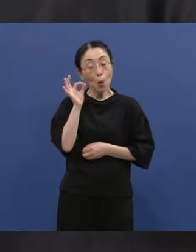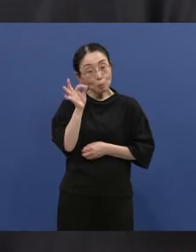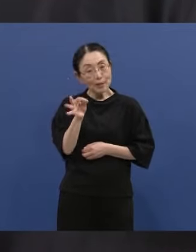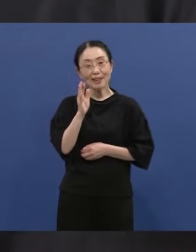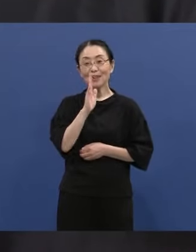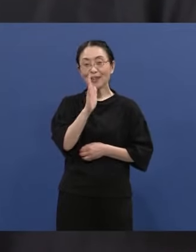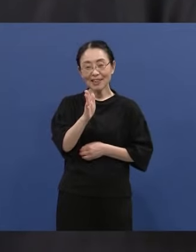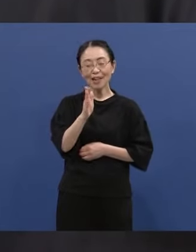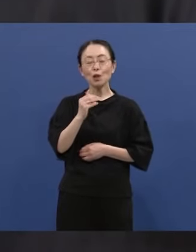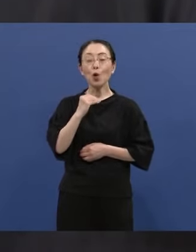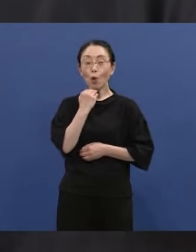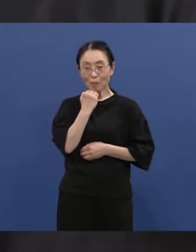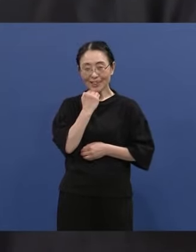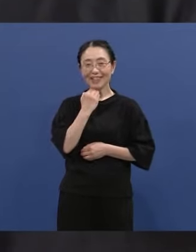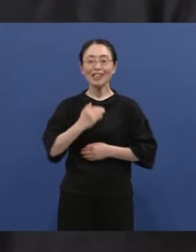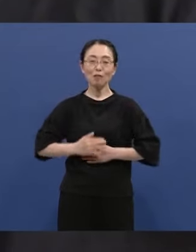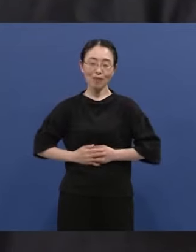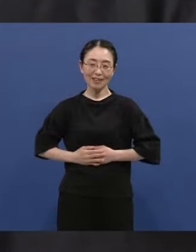いね。お待ちしています。